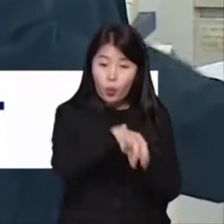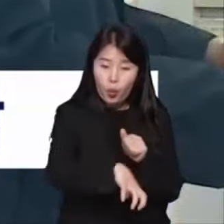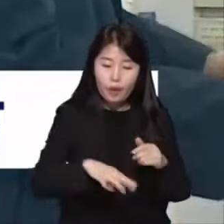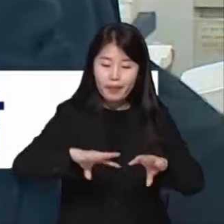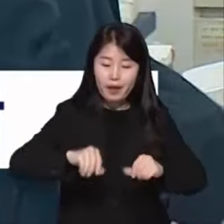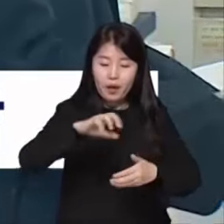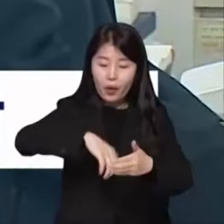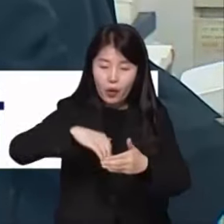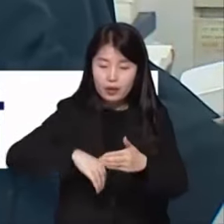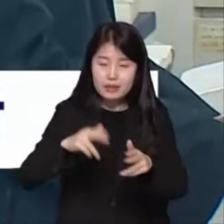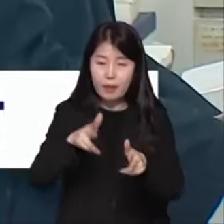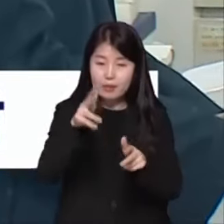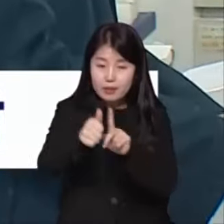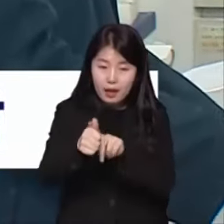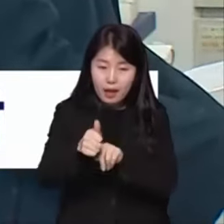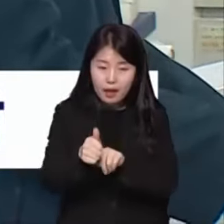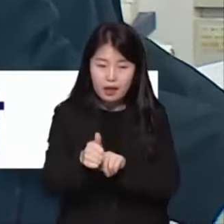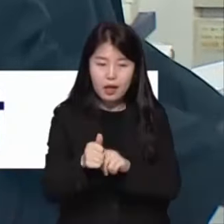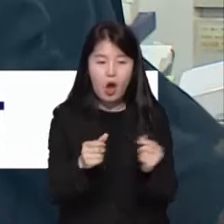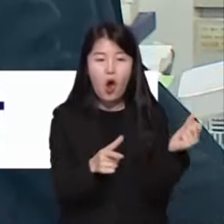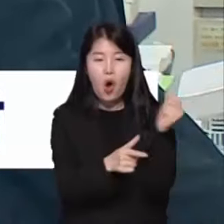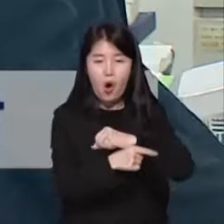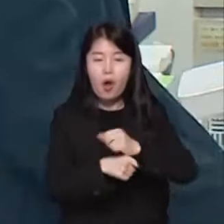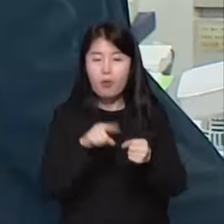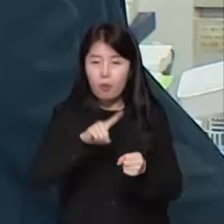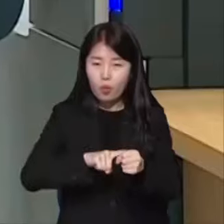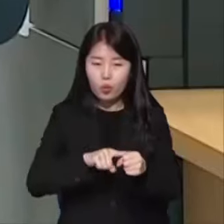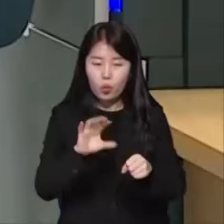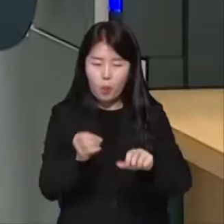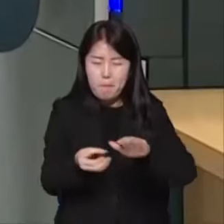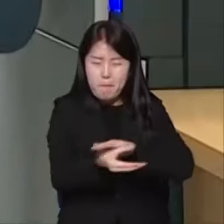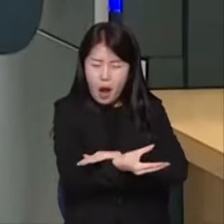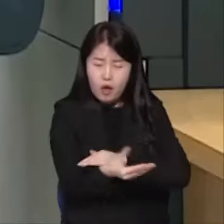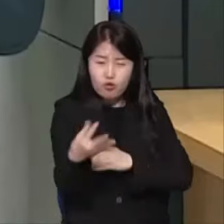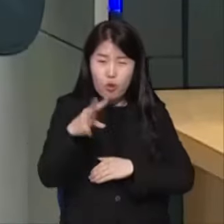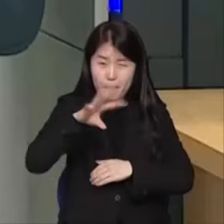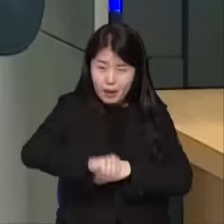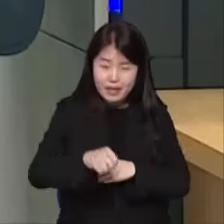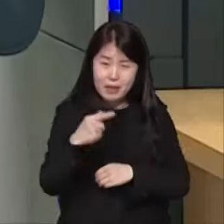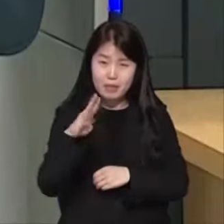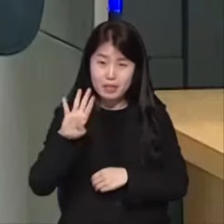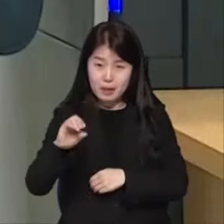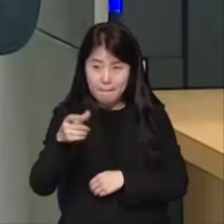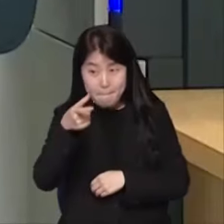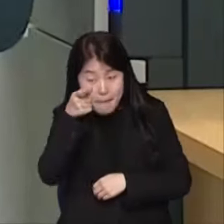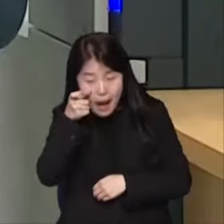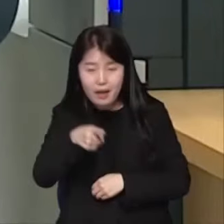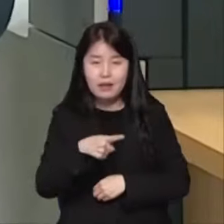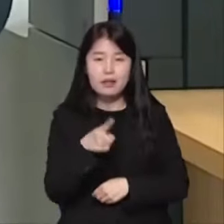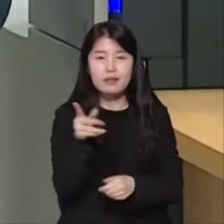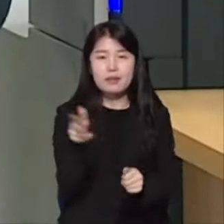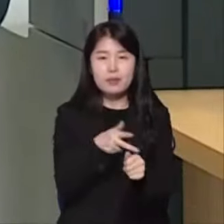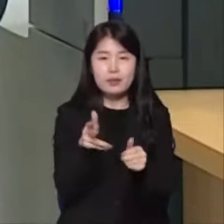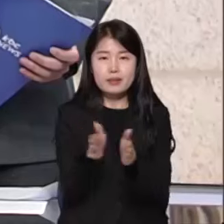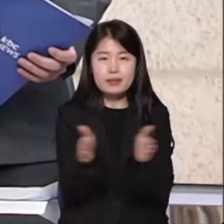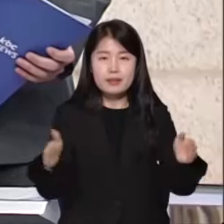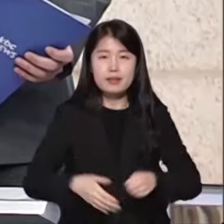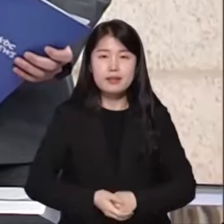받기 위해 공무원에게 수천만 원의 뇌물을 전달한 의혹을 KBC가 단독 보도해 시작됐습니다.